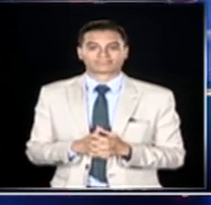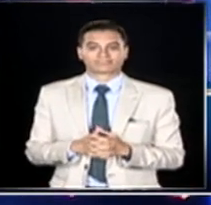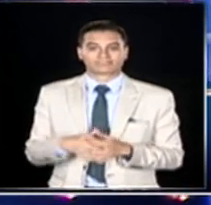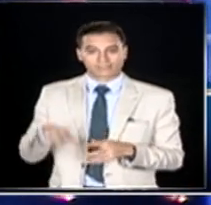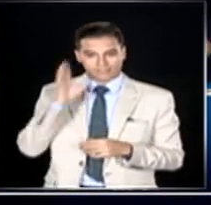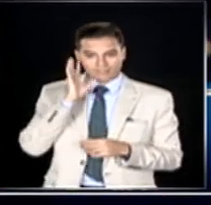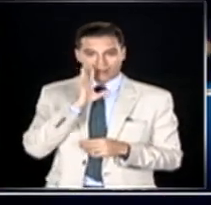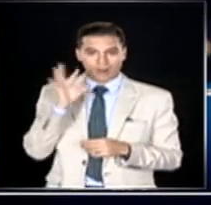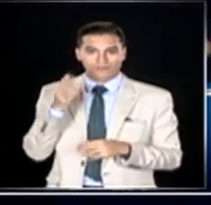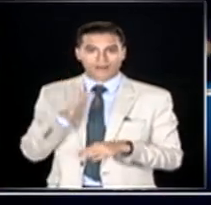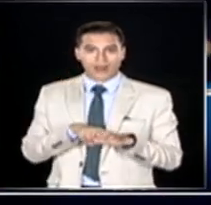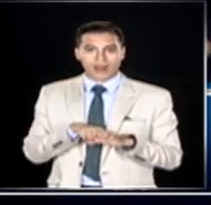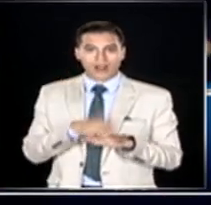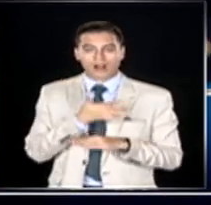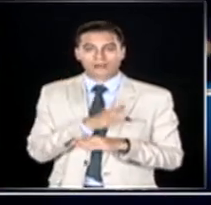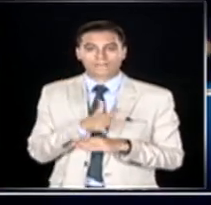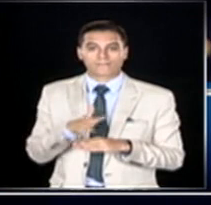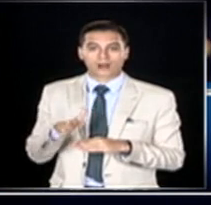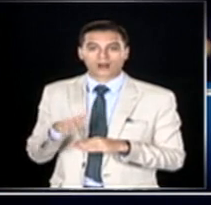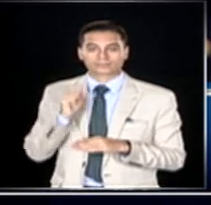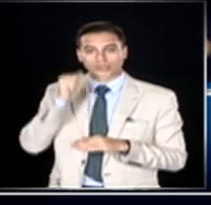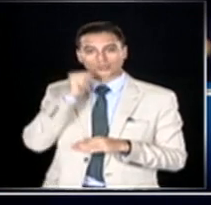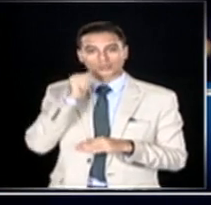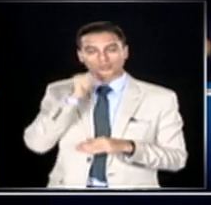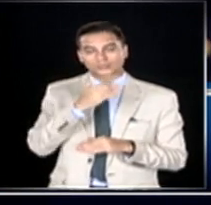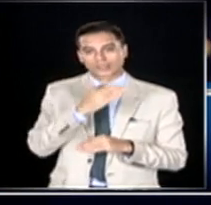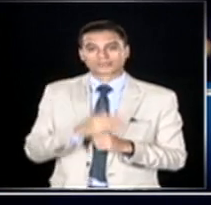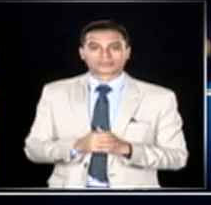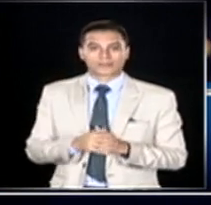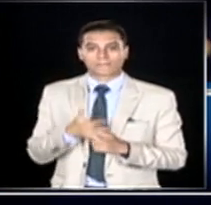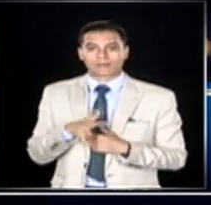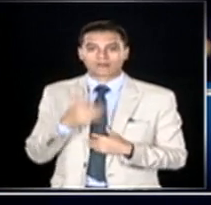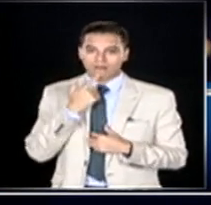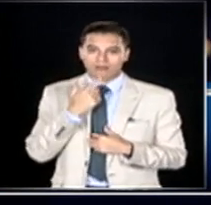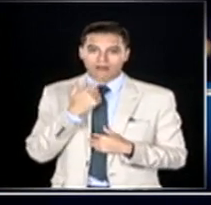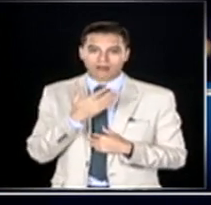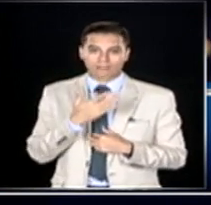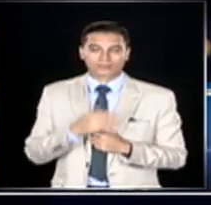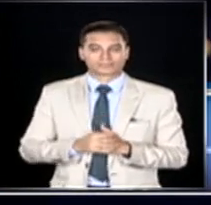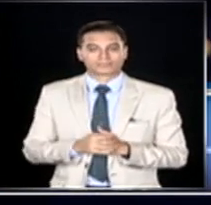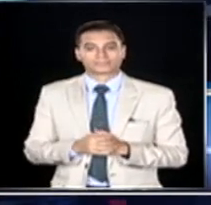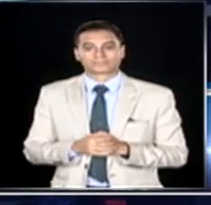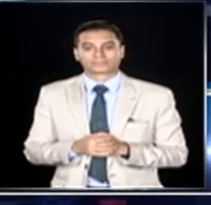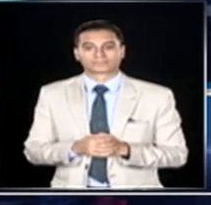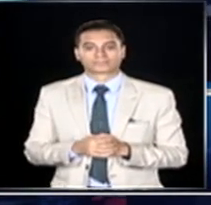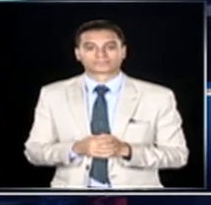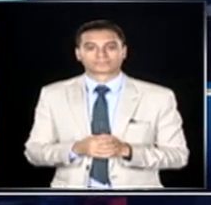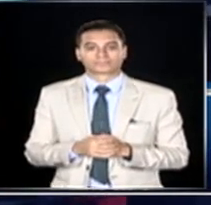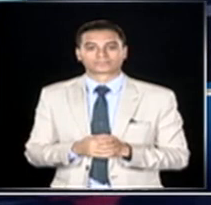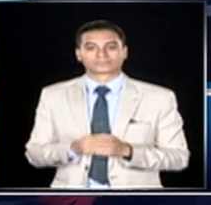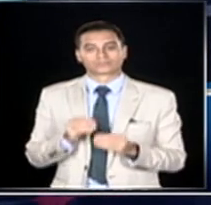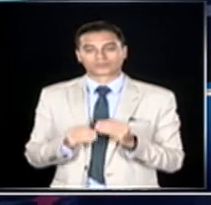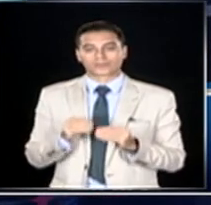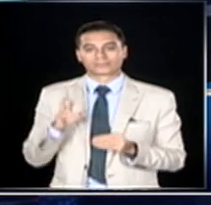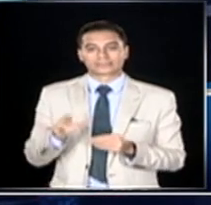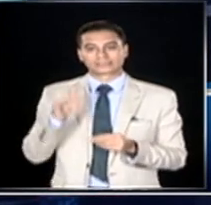بتطل على سواحل السودان. البحر الأحمر. البحر الأحمر. حضرتك يا